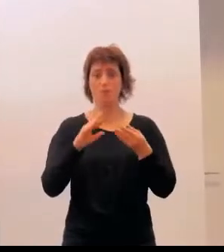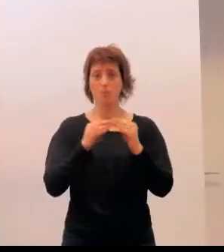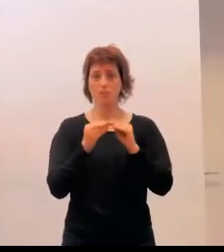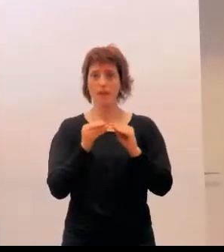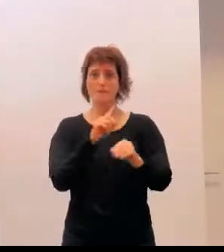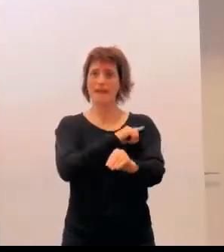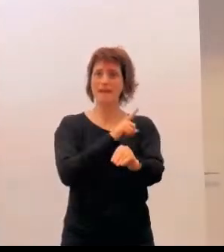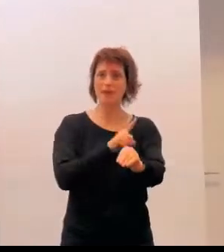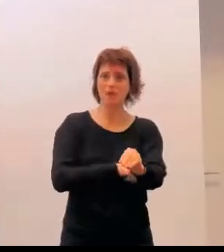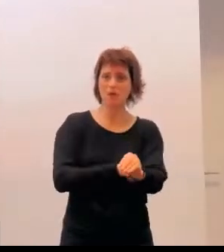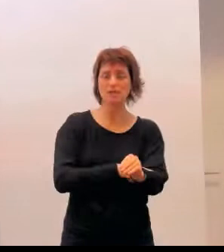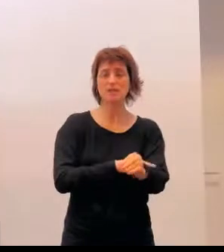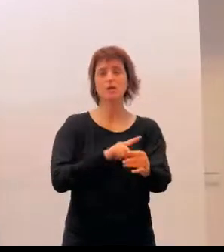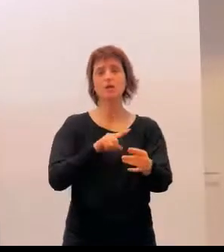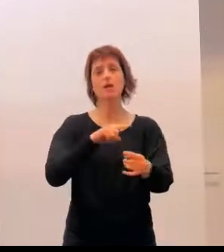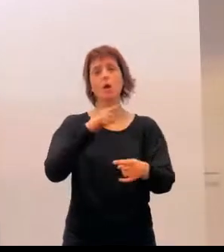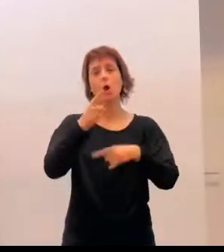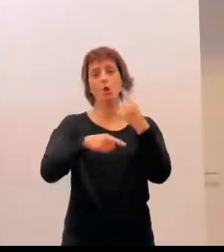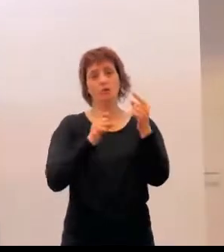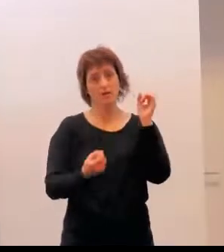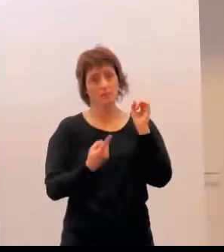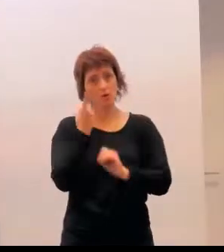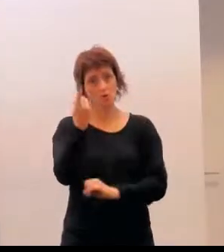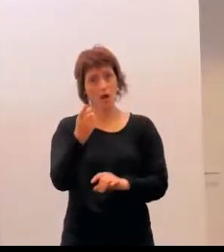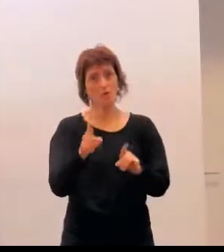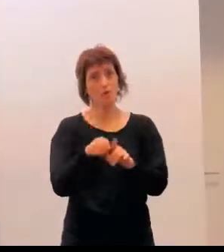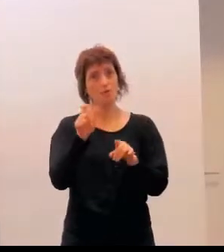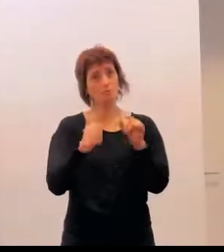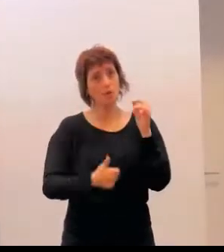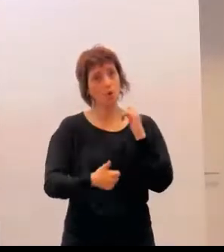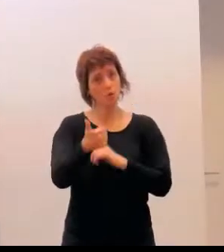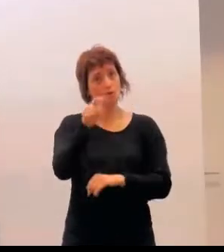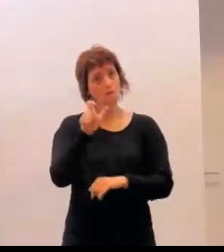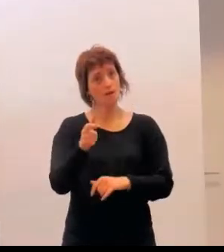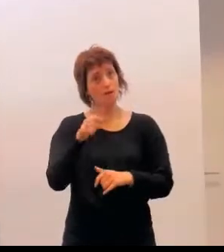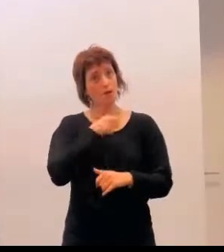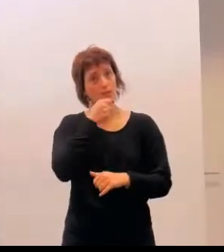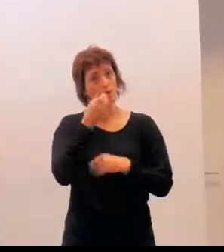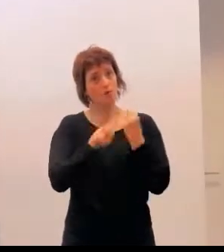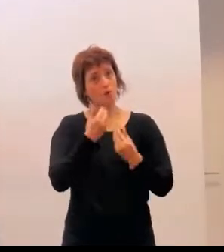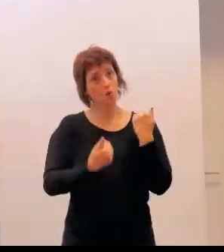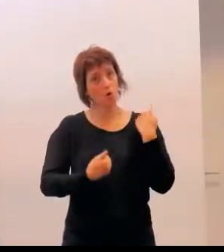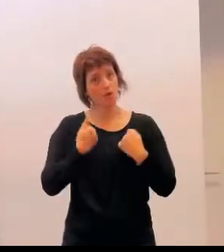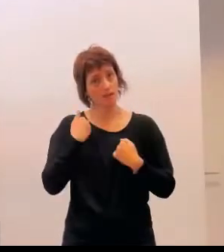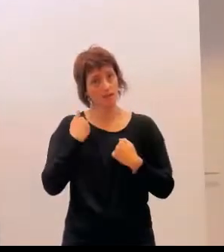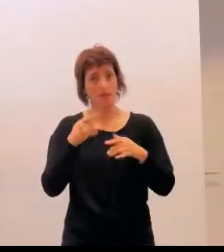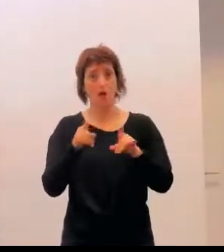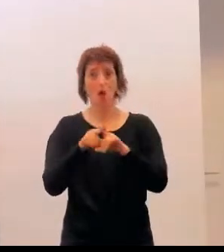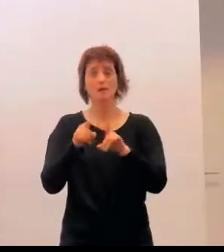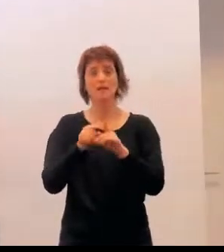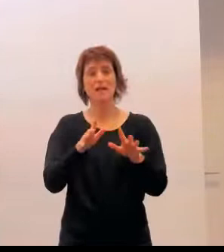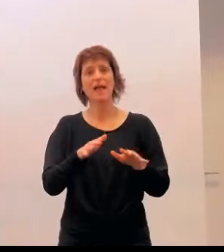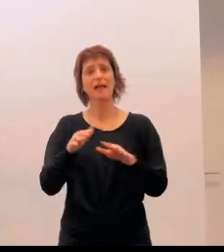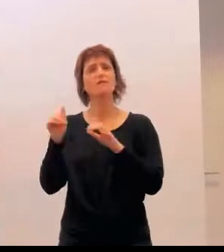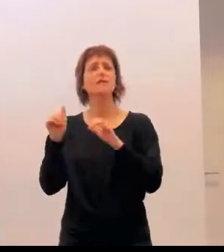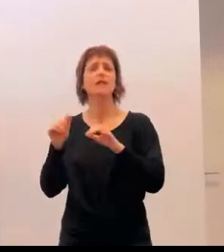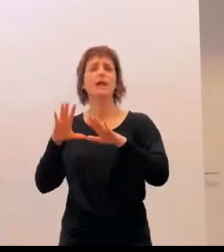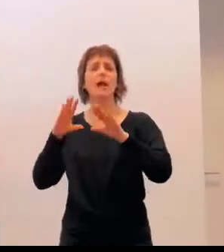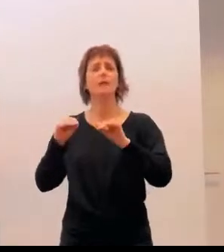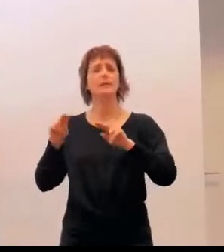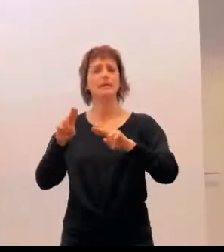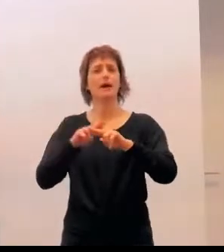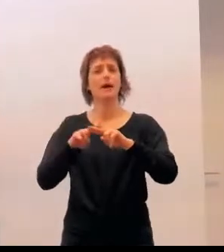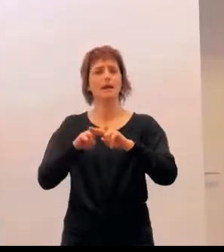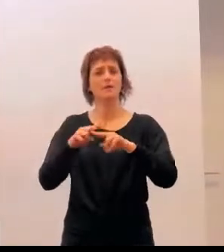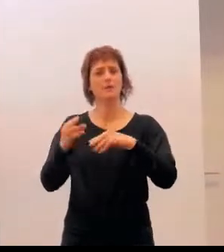durable, l'autonomie des personnes âgées ou handicapées, la lutte contre la vacance et l'habitat indigne